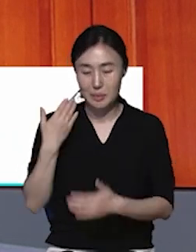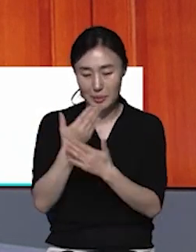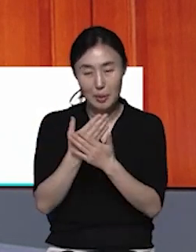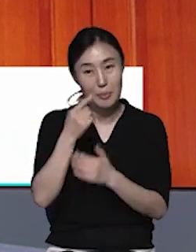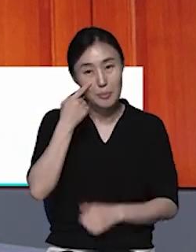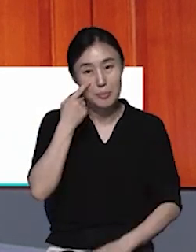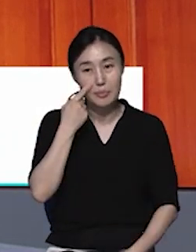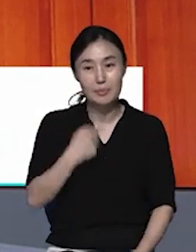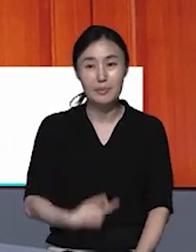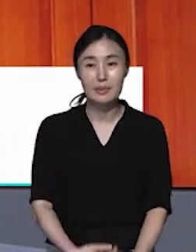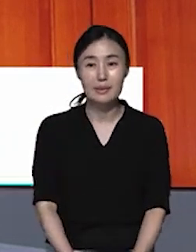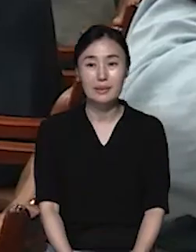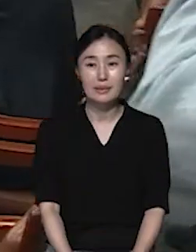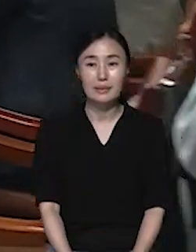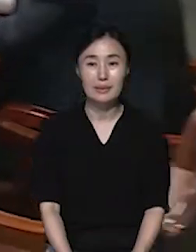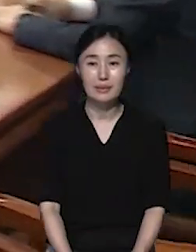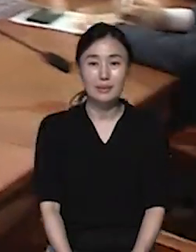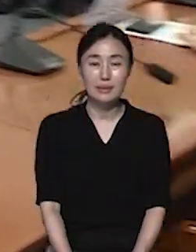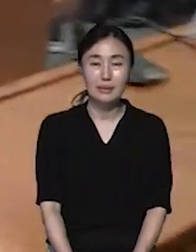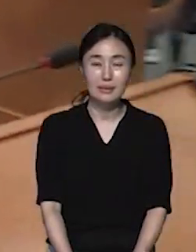기자입니다.